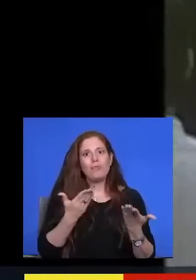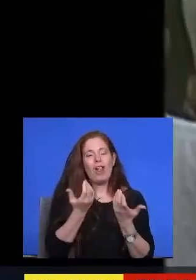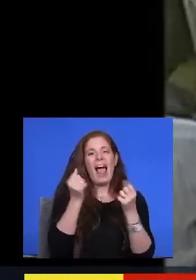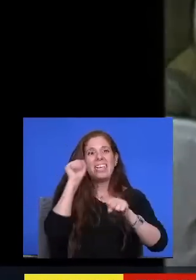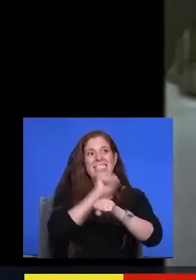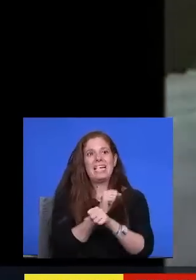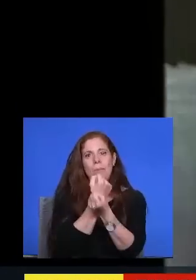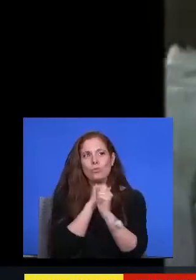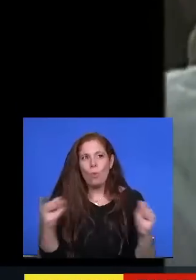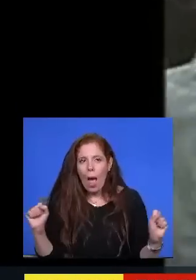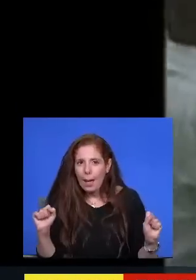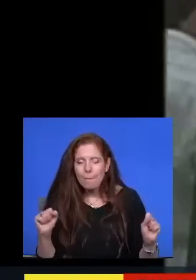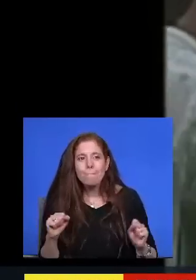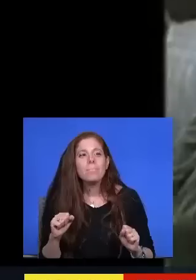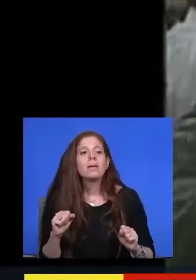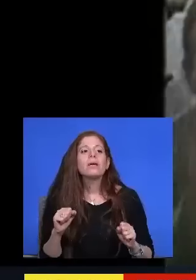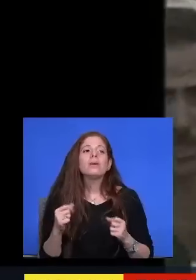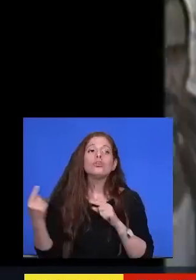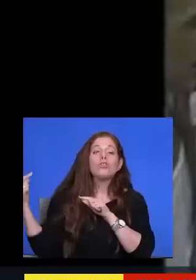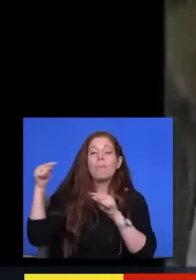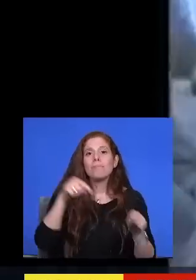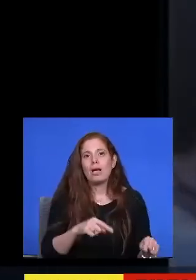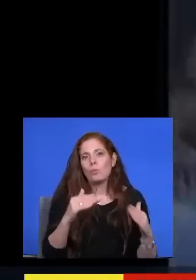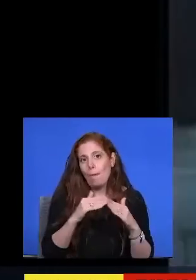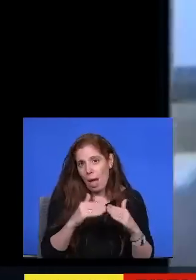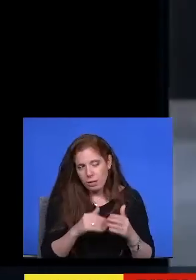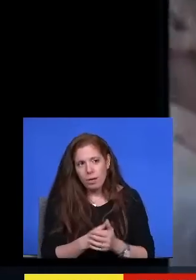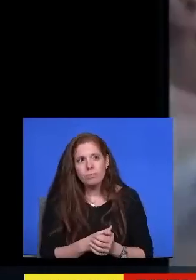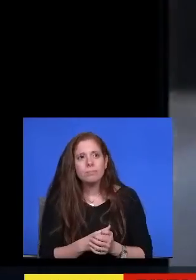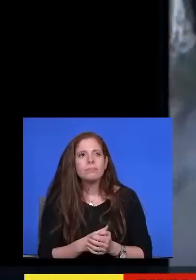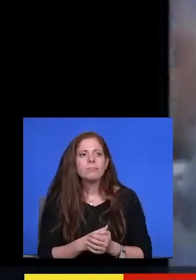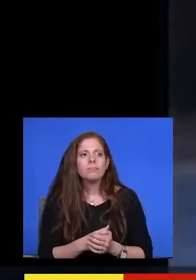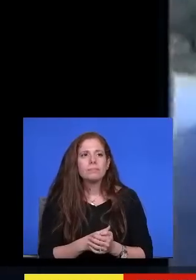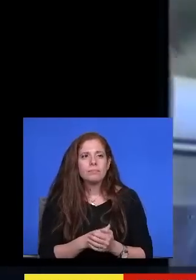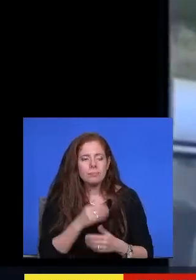המשוחררים בבואם חזרה הביתה.